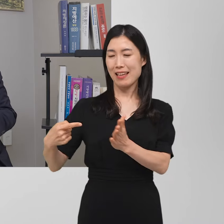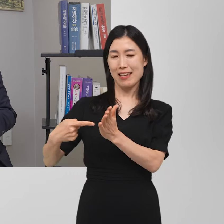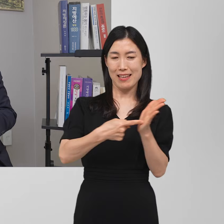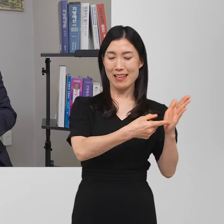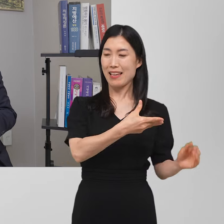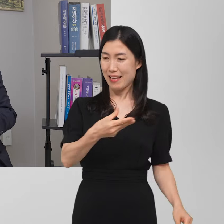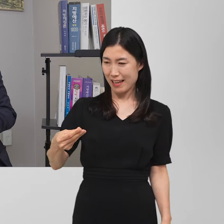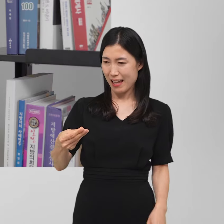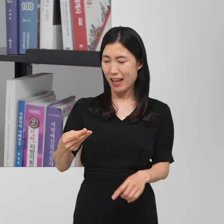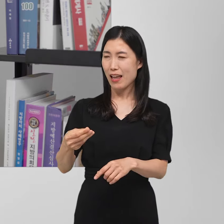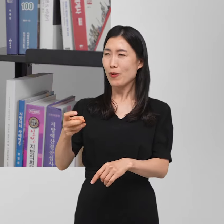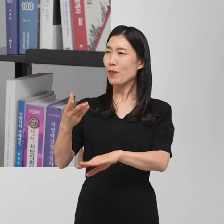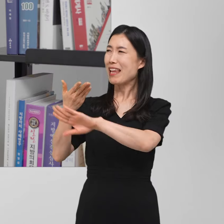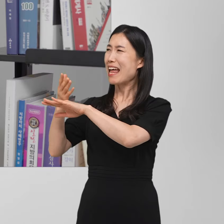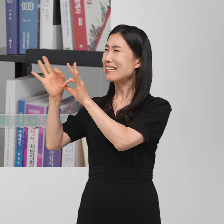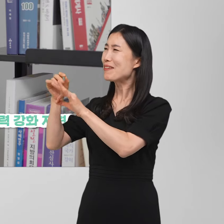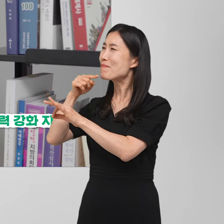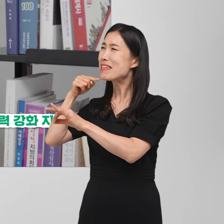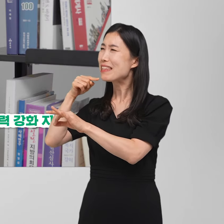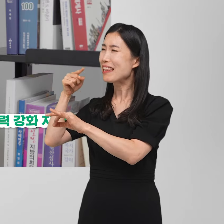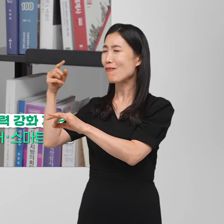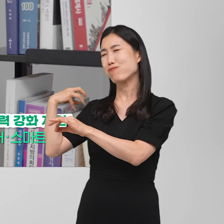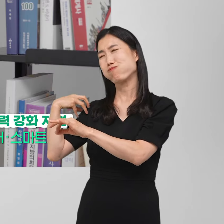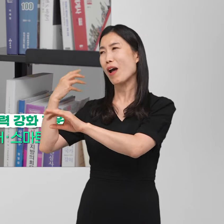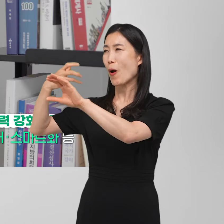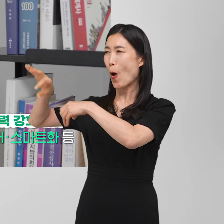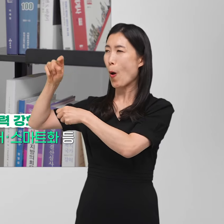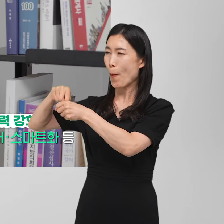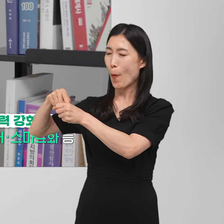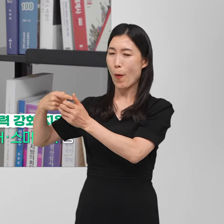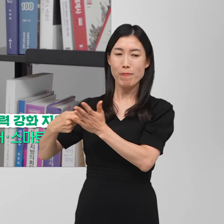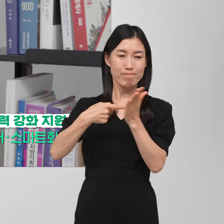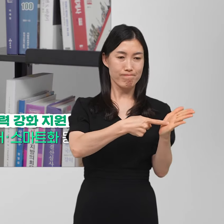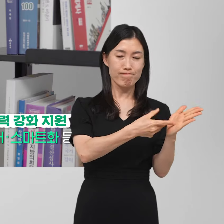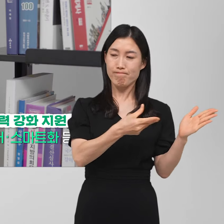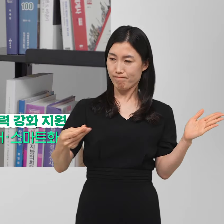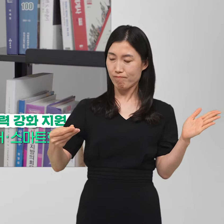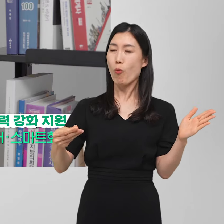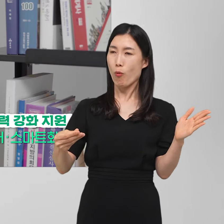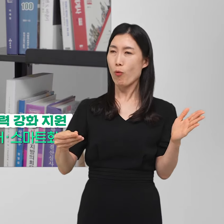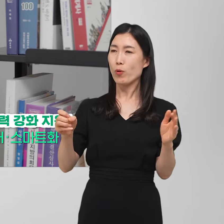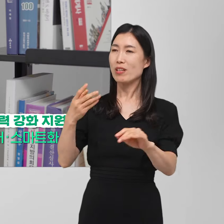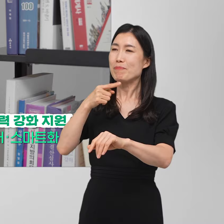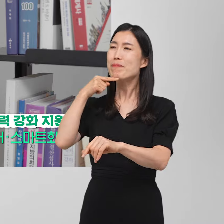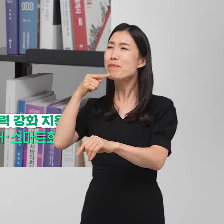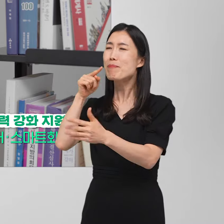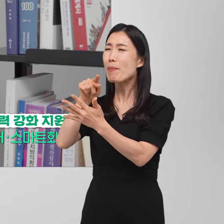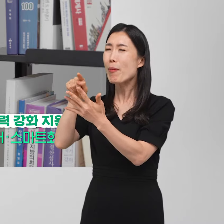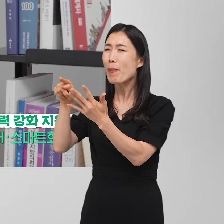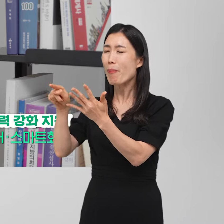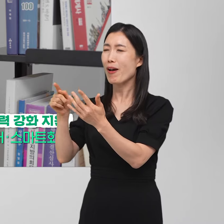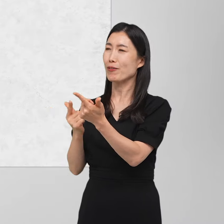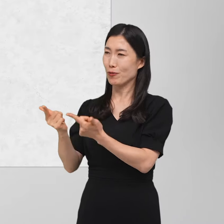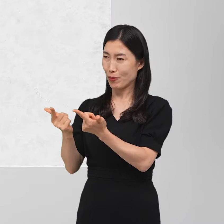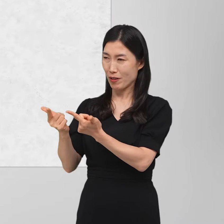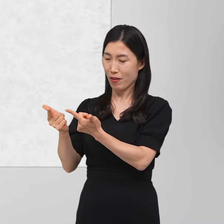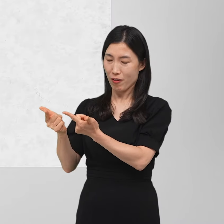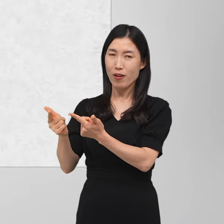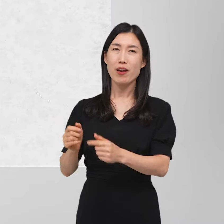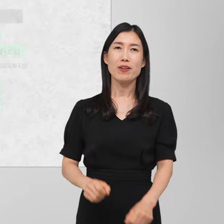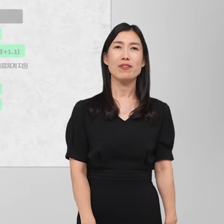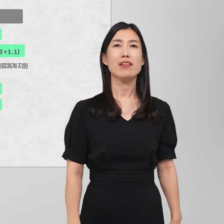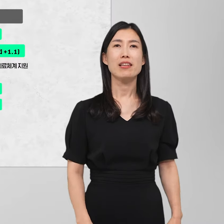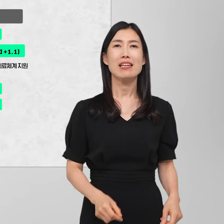해줄 예정인데 그 외에도 재기를 위해서 일부 프로그램을 지원하는 예산도 책정되어 있습니다. 두